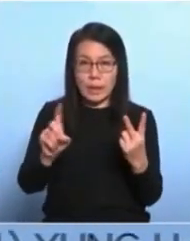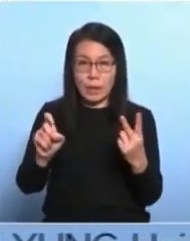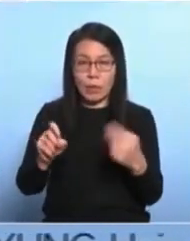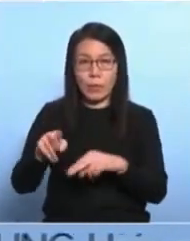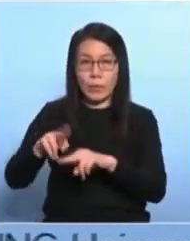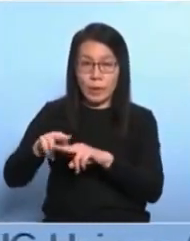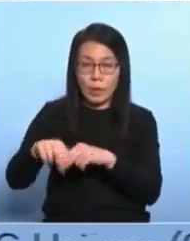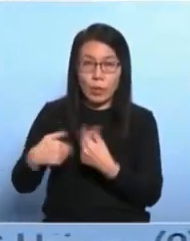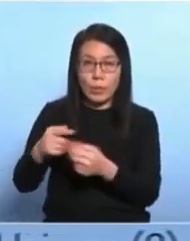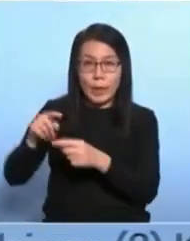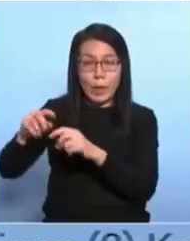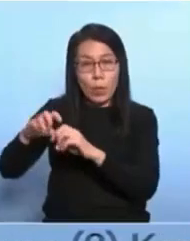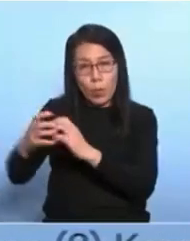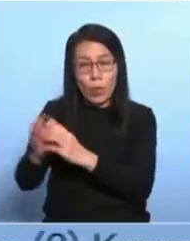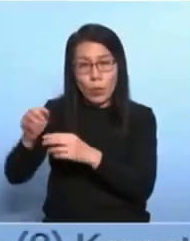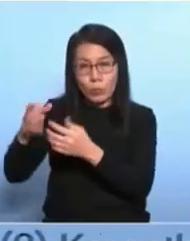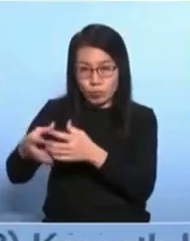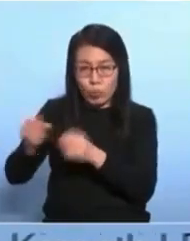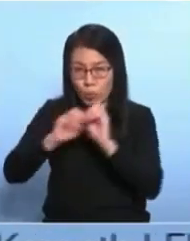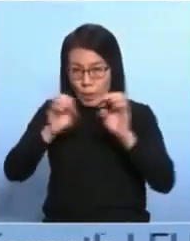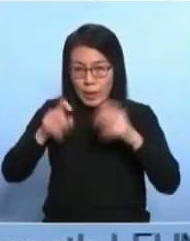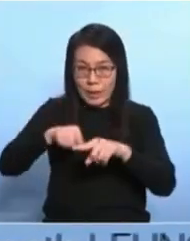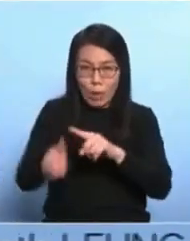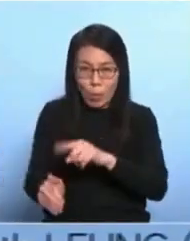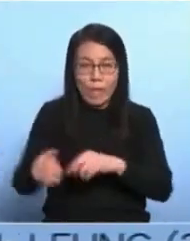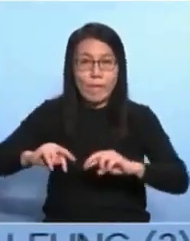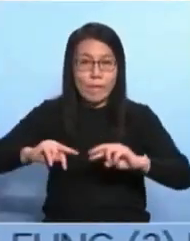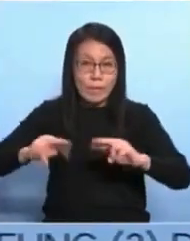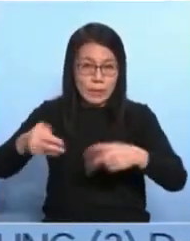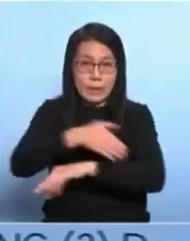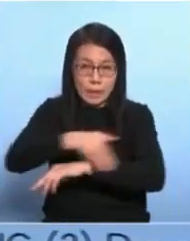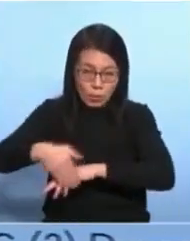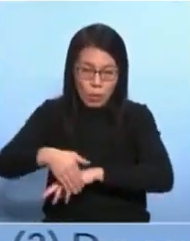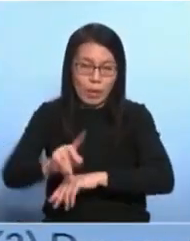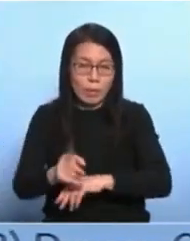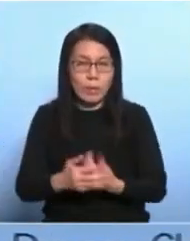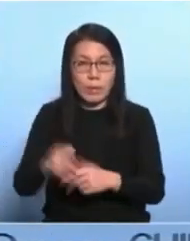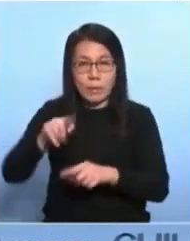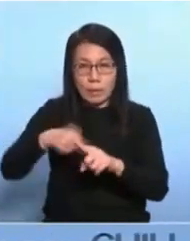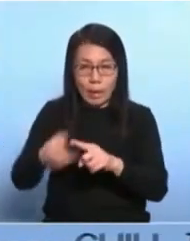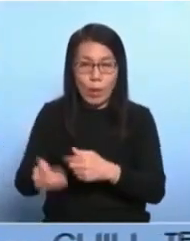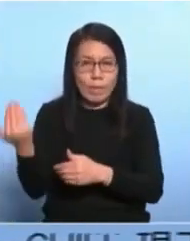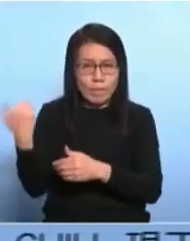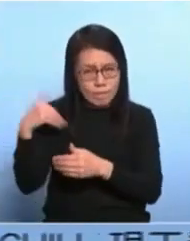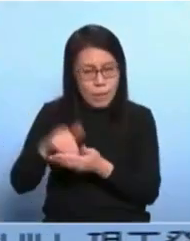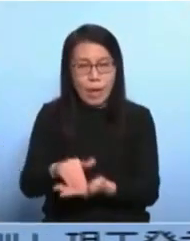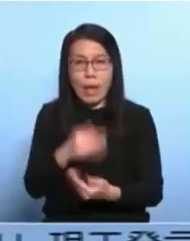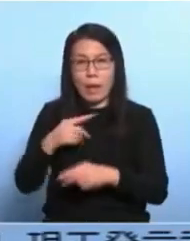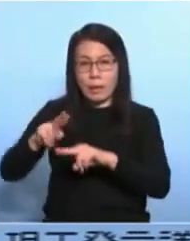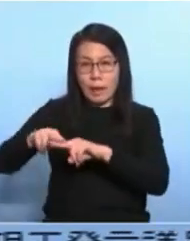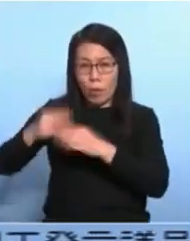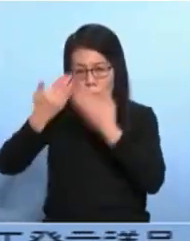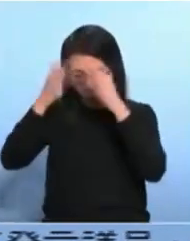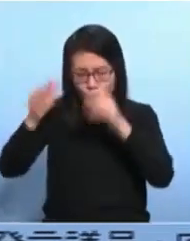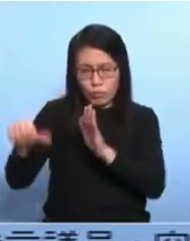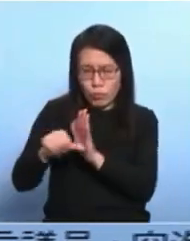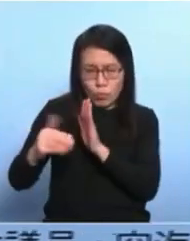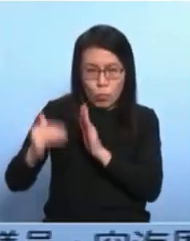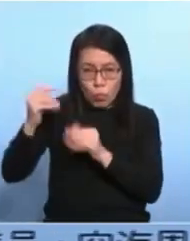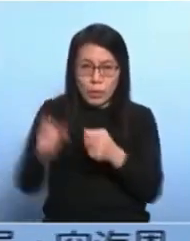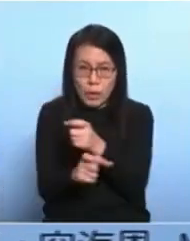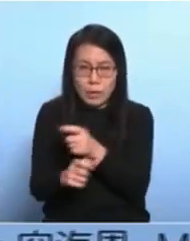共中央和國務院公布《粵港澳大灣區發展規劃綱要》之後，粵港澳大灣區一直是國家開放程度最高、經